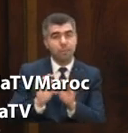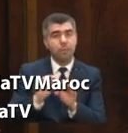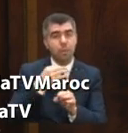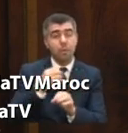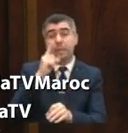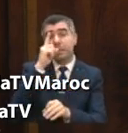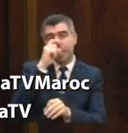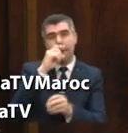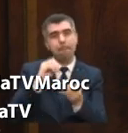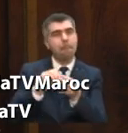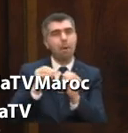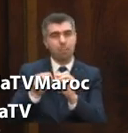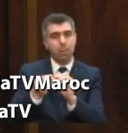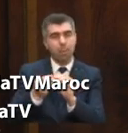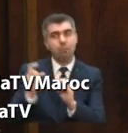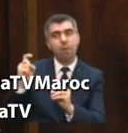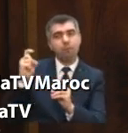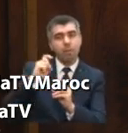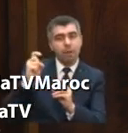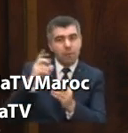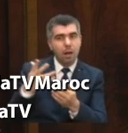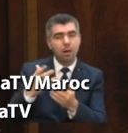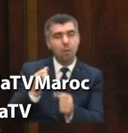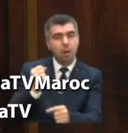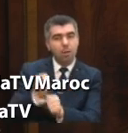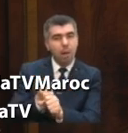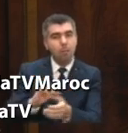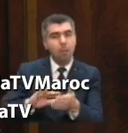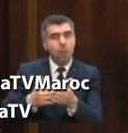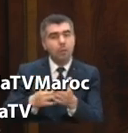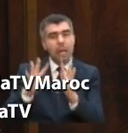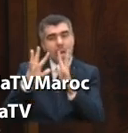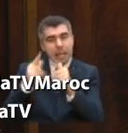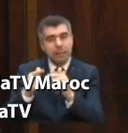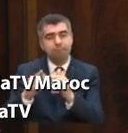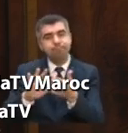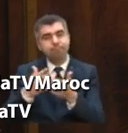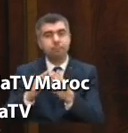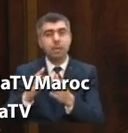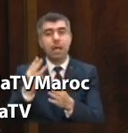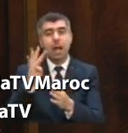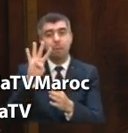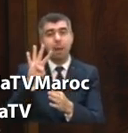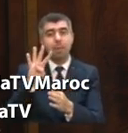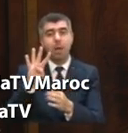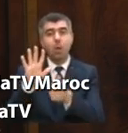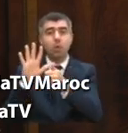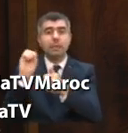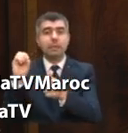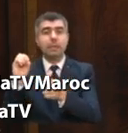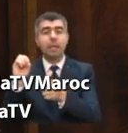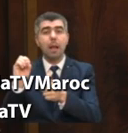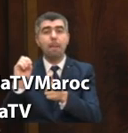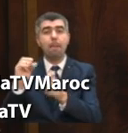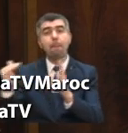وخيمة لذلك على الدخل وفرص الشغل، حيث تم إحصاء أكثر من 436 مليون مقاولة